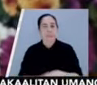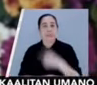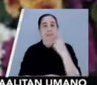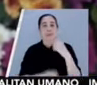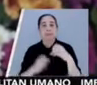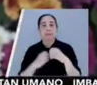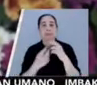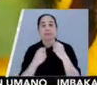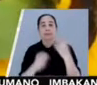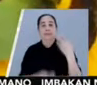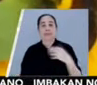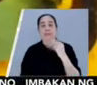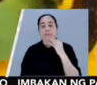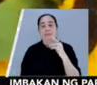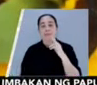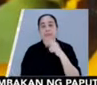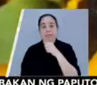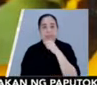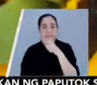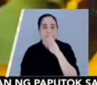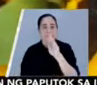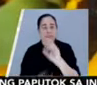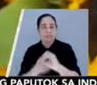news Mariz Umali nakatutok 24 Oras